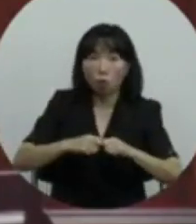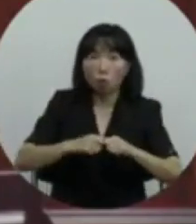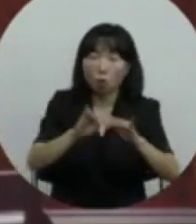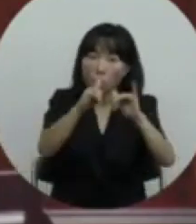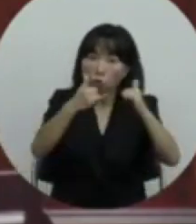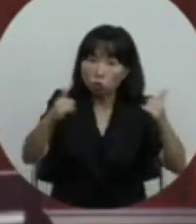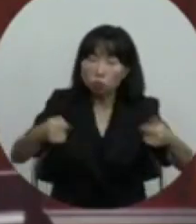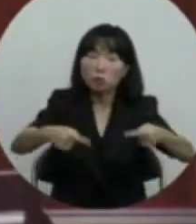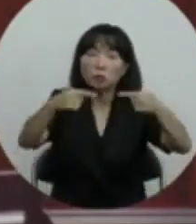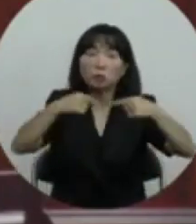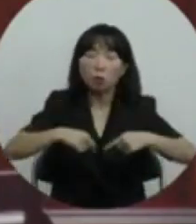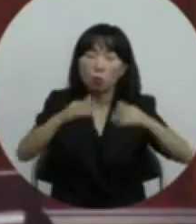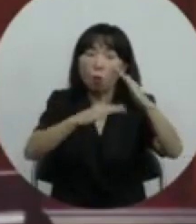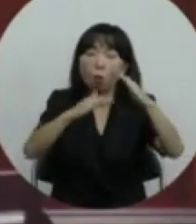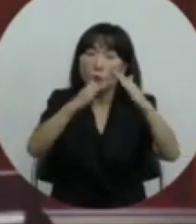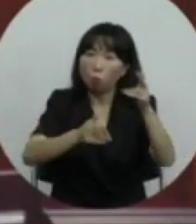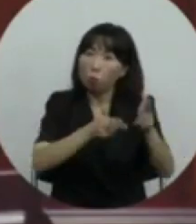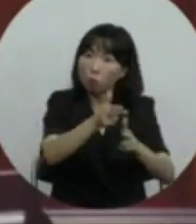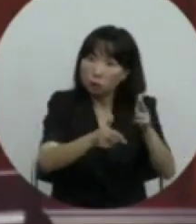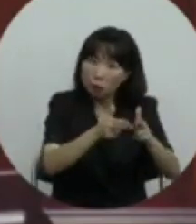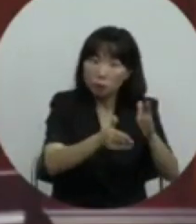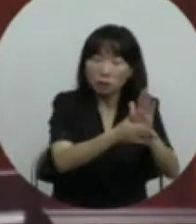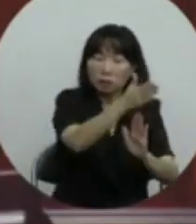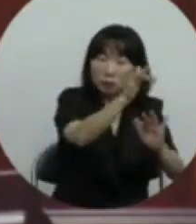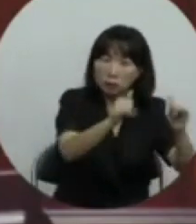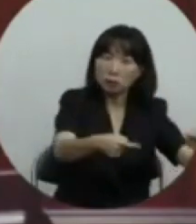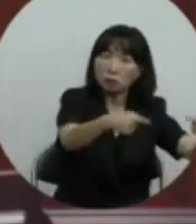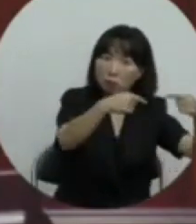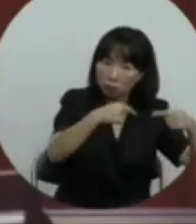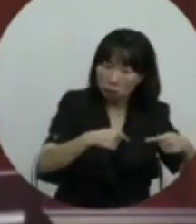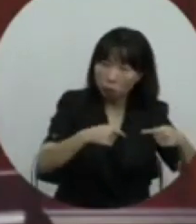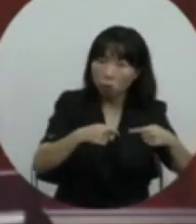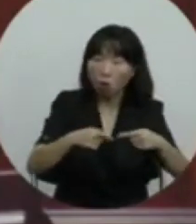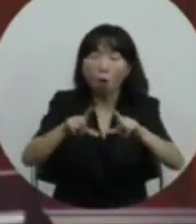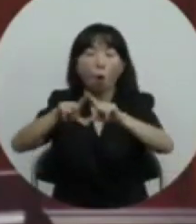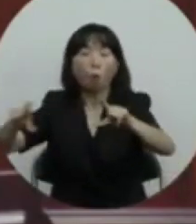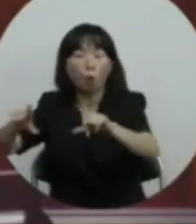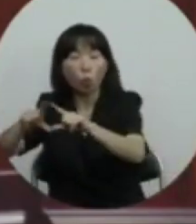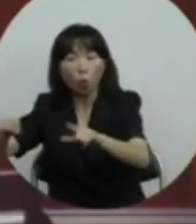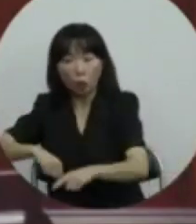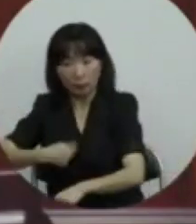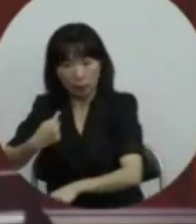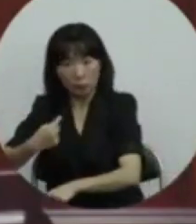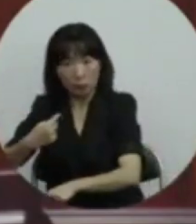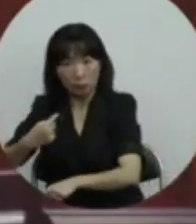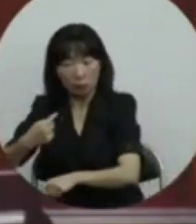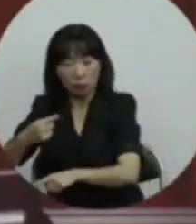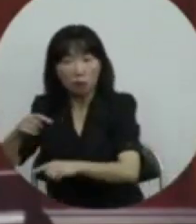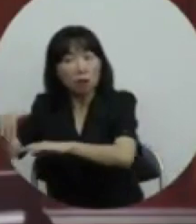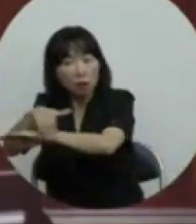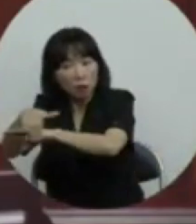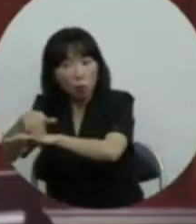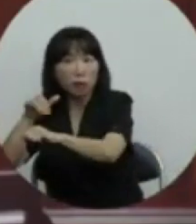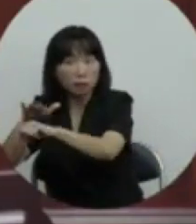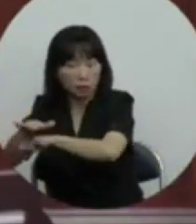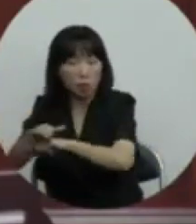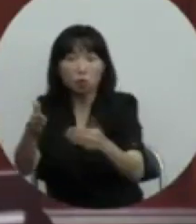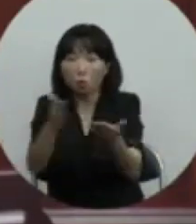주민참여 공모사업에서 시정참여형과 동자치계획형으로 나누어 운영하고 있으며